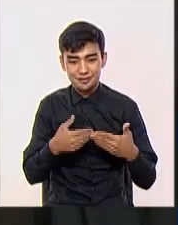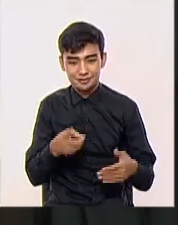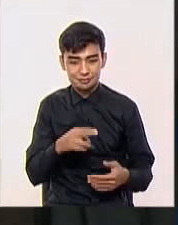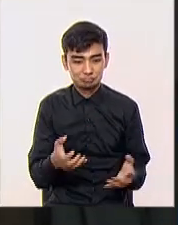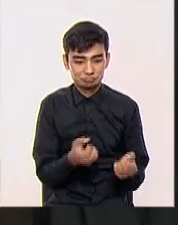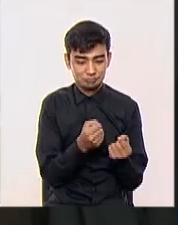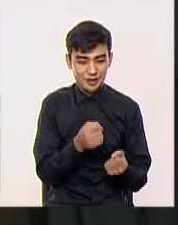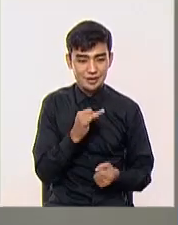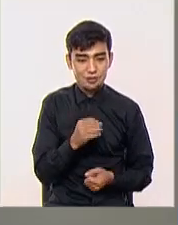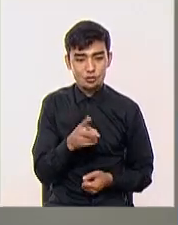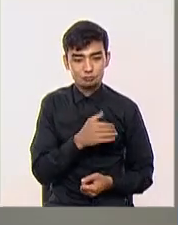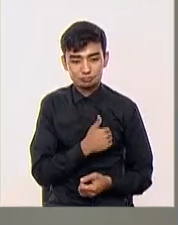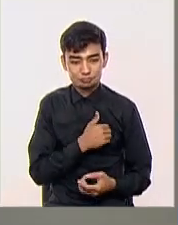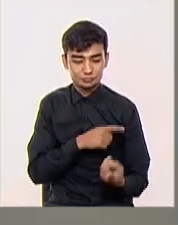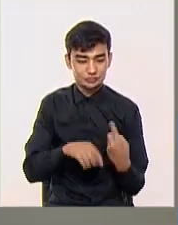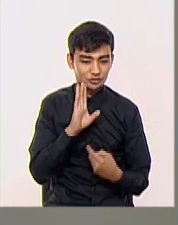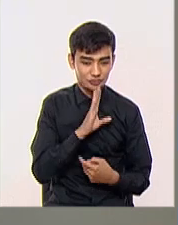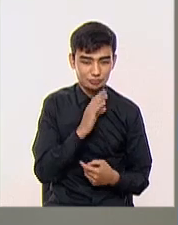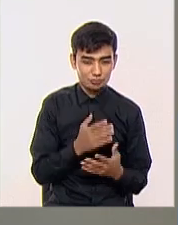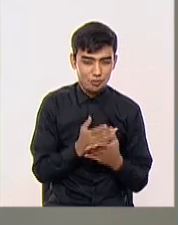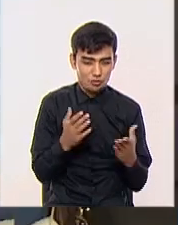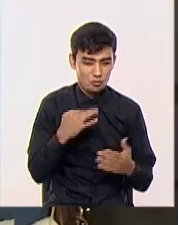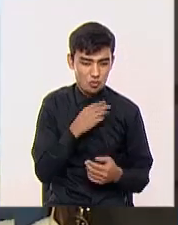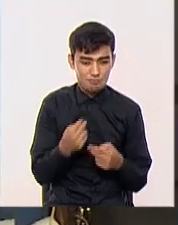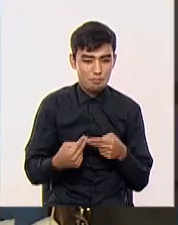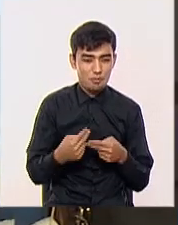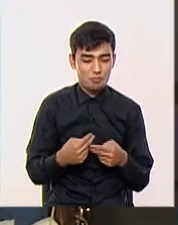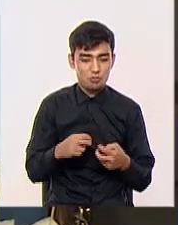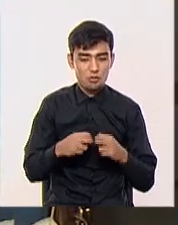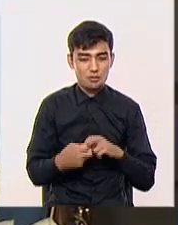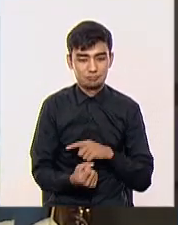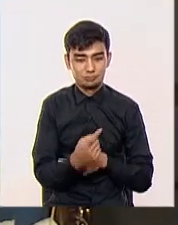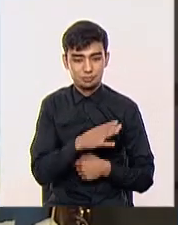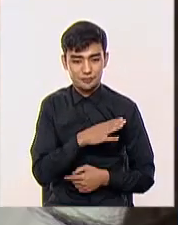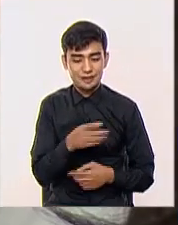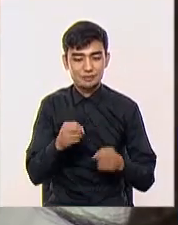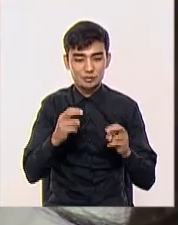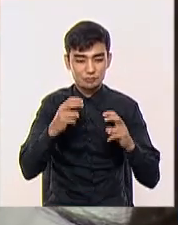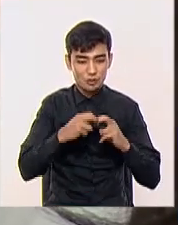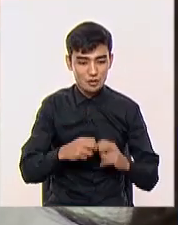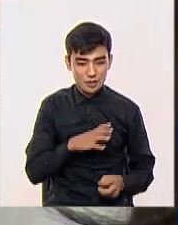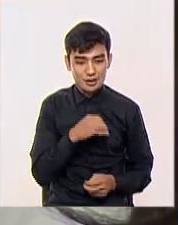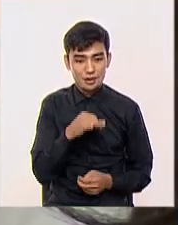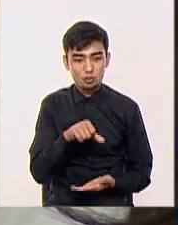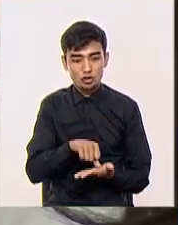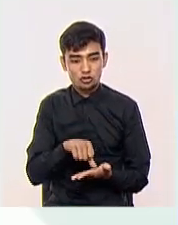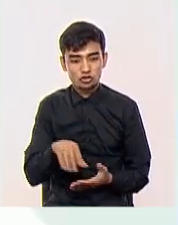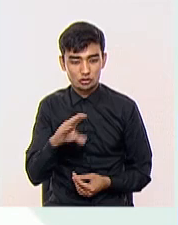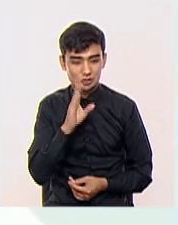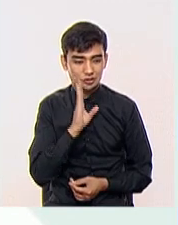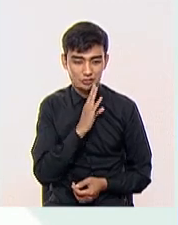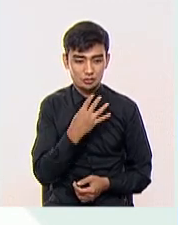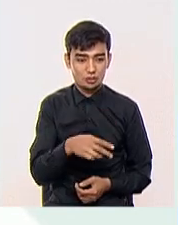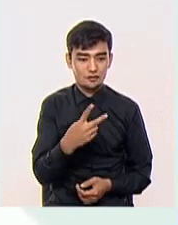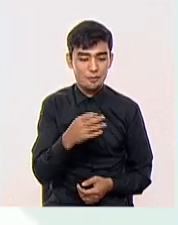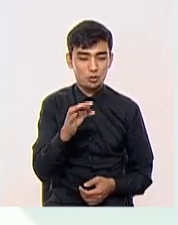Себебі бизнес бастағысы келген әйелдер көп жағдайда кедергілерге тап болады. Сол үшін Visa арнайы зерттеу жүргізген. Сол кезде сауалнамаға қатысқан әйелдердің